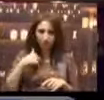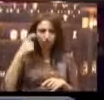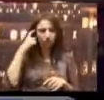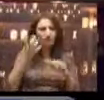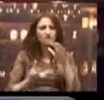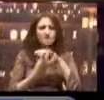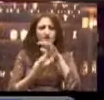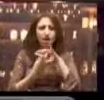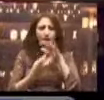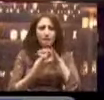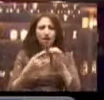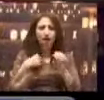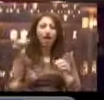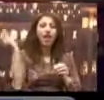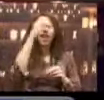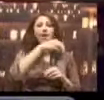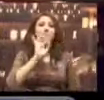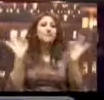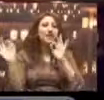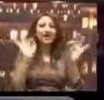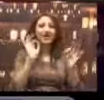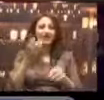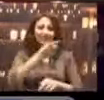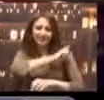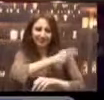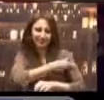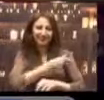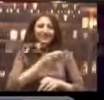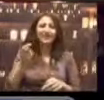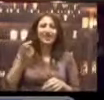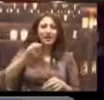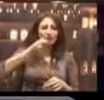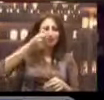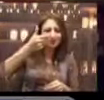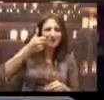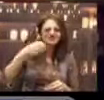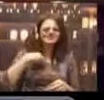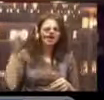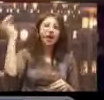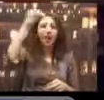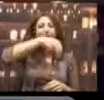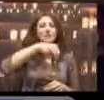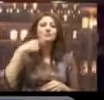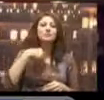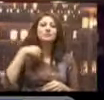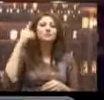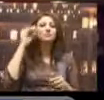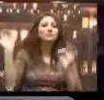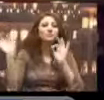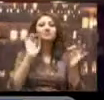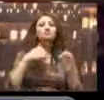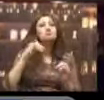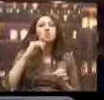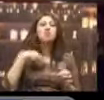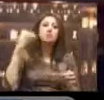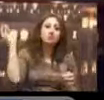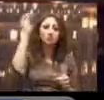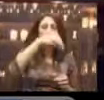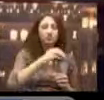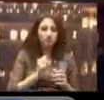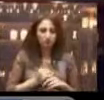كنت جات لي فرصه اعمل اعلانات، وما كنتش حتى يعني عندي اي هدف ان انا امثل بعد كده من الاعلانات، لان كان